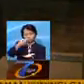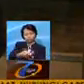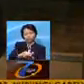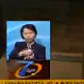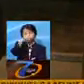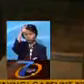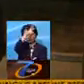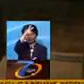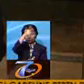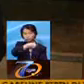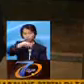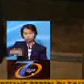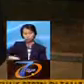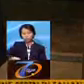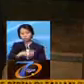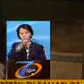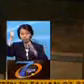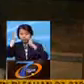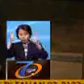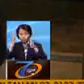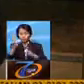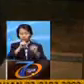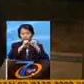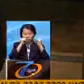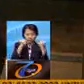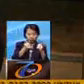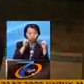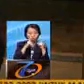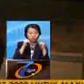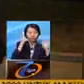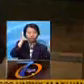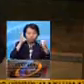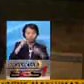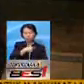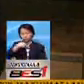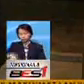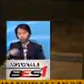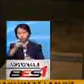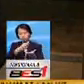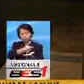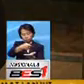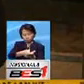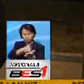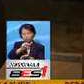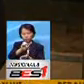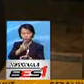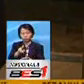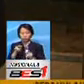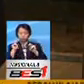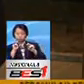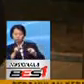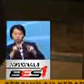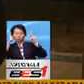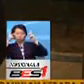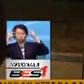antara kerajaan China dan Malaysia dan juga di antara syarikat-syarikat swasta Malaysia dan China. Dan pemeteraian MOU ini akan disaksikan sendiri oleh